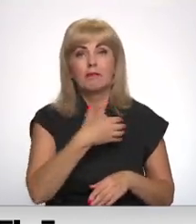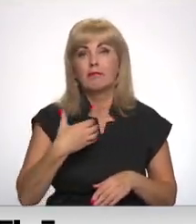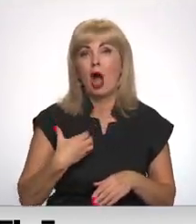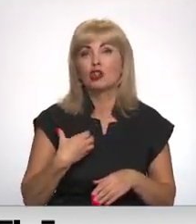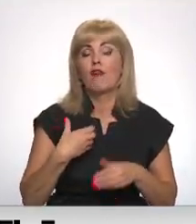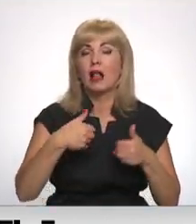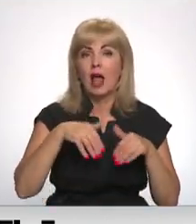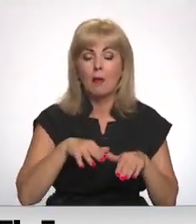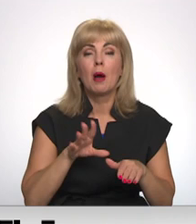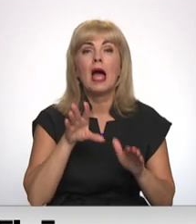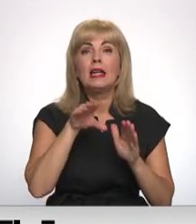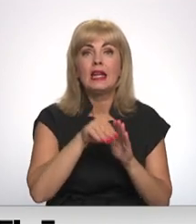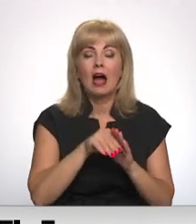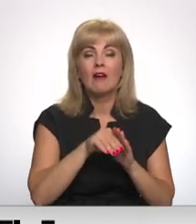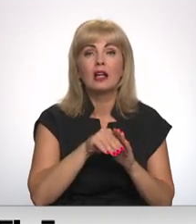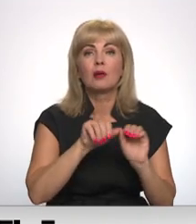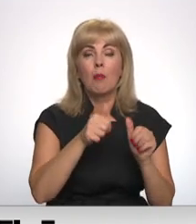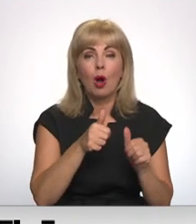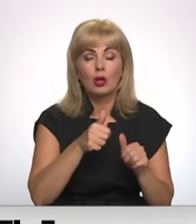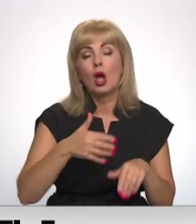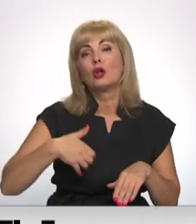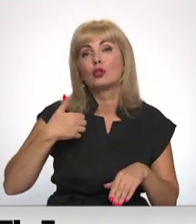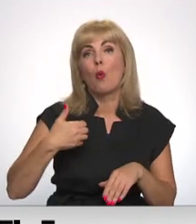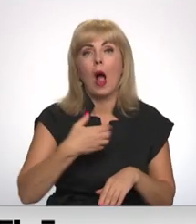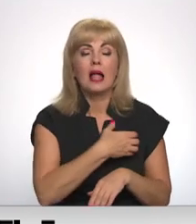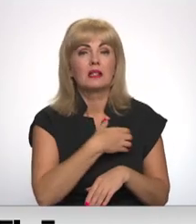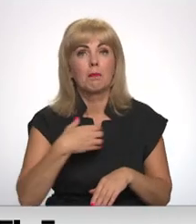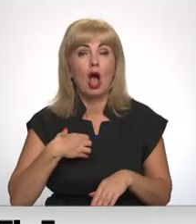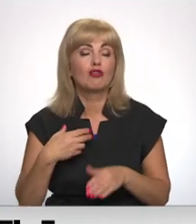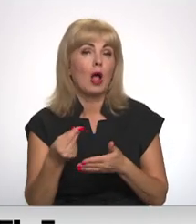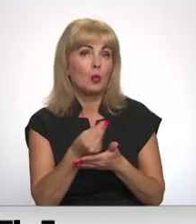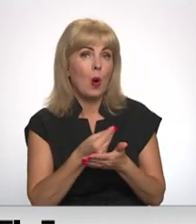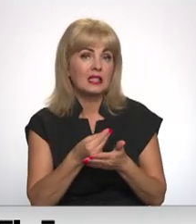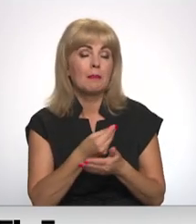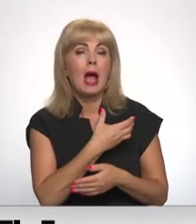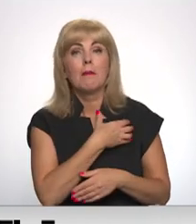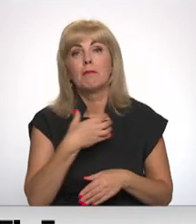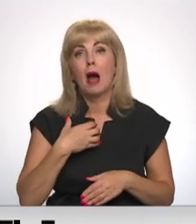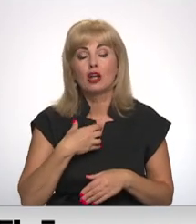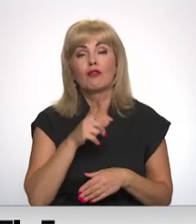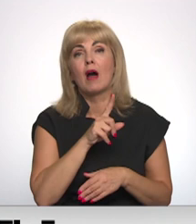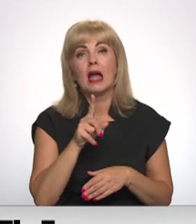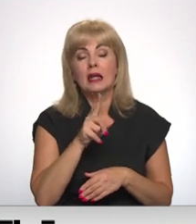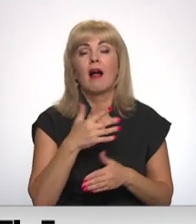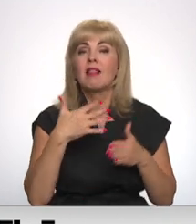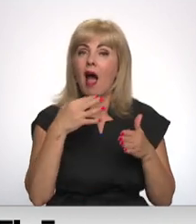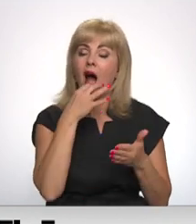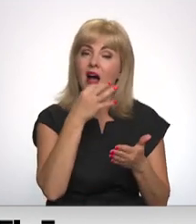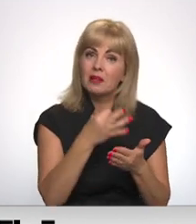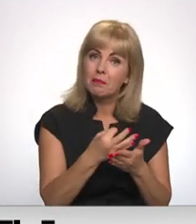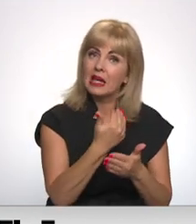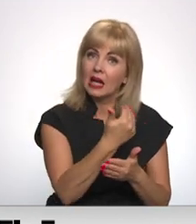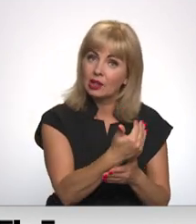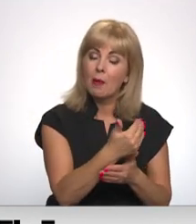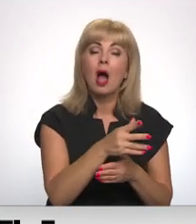Tiek ieviests modelis skolēns pašvaldībā. Tas nozīmē, ka pašvaldībām ir gan lielāka atbildība, gan